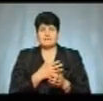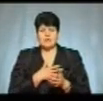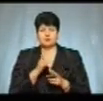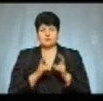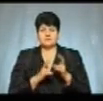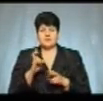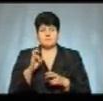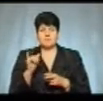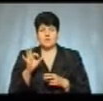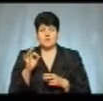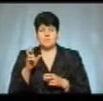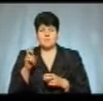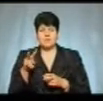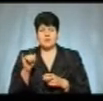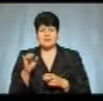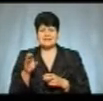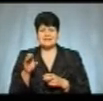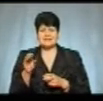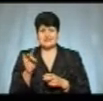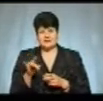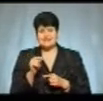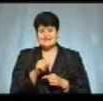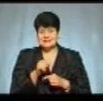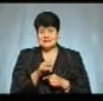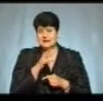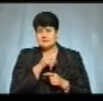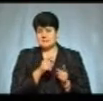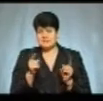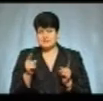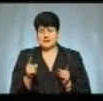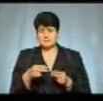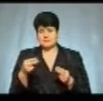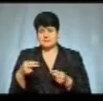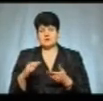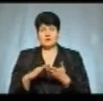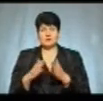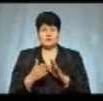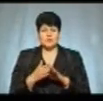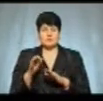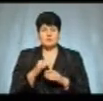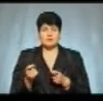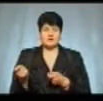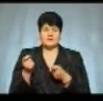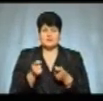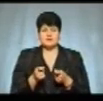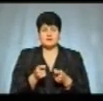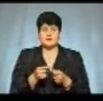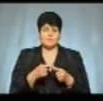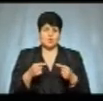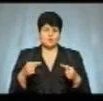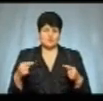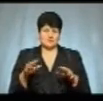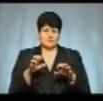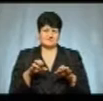«Біобластер». Ну, з тих пір, очевидно, підприємство заключило ряд договорів про вивіз продуктів тваринного походження.